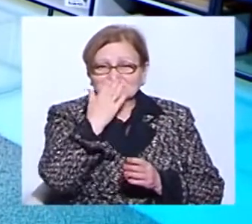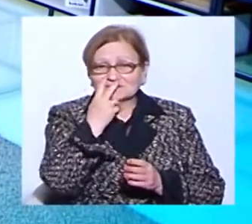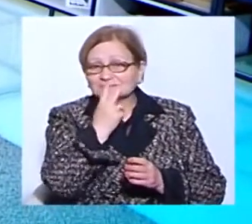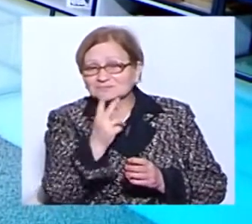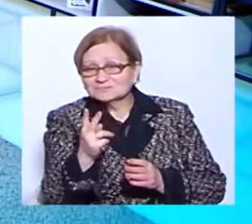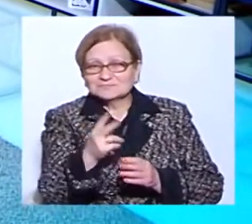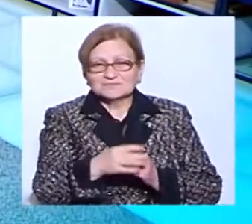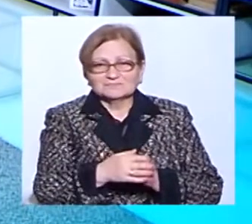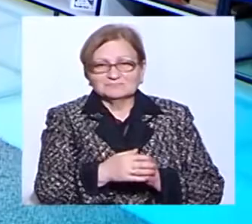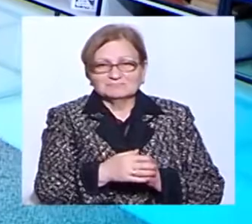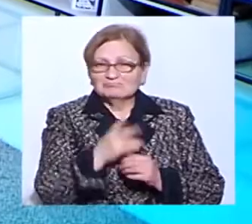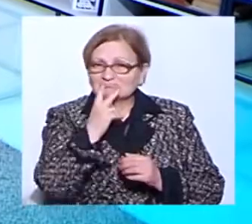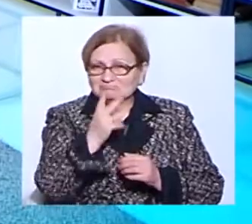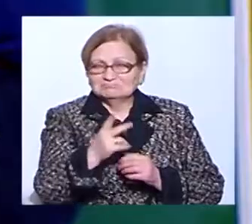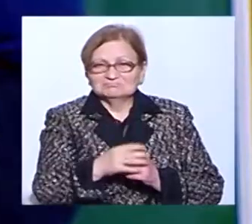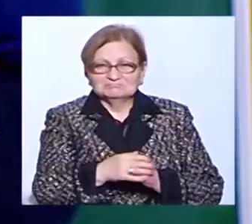სარკეში ნახეთ